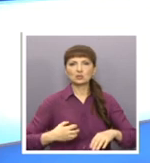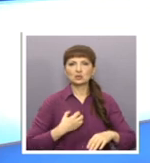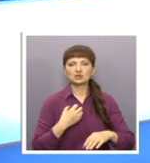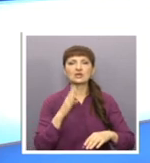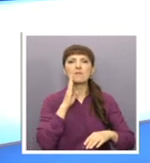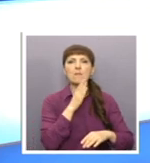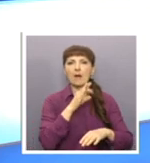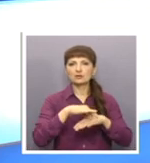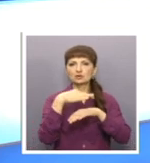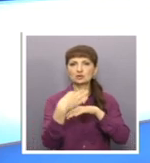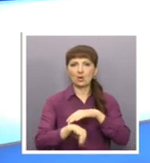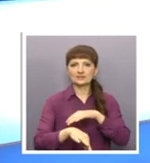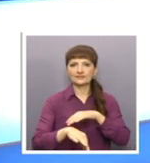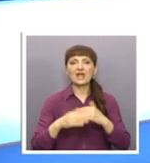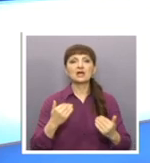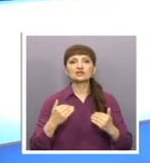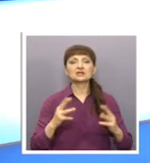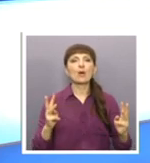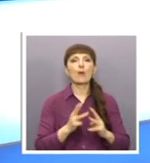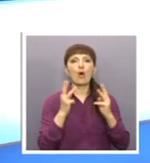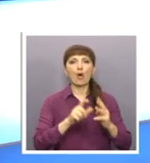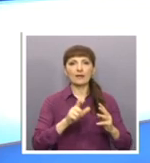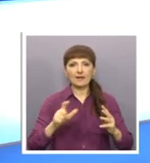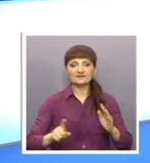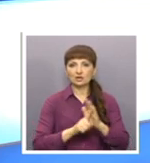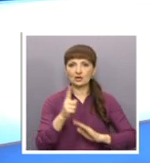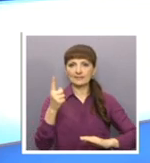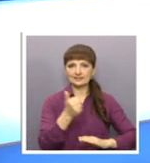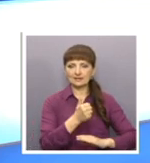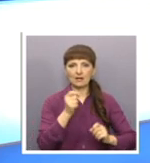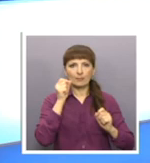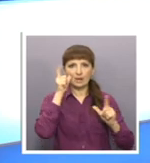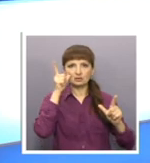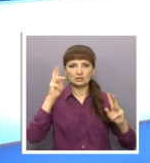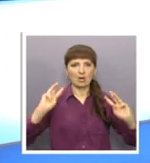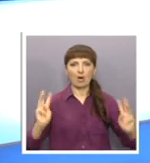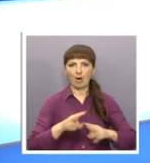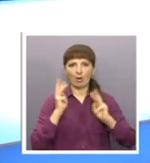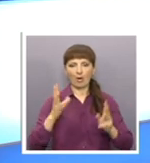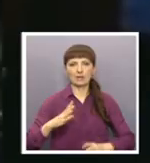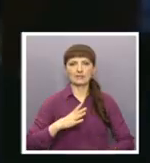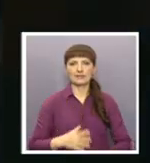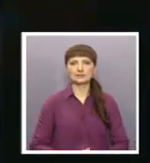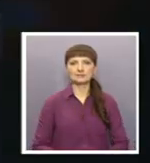материнской жестокости. А сейчас о погорельцах, которые в начале недели проснулись в огне.